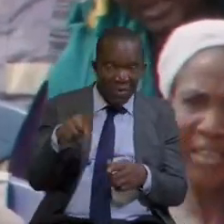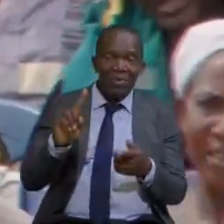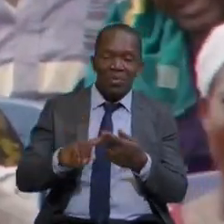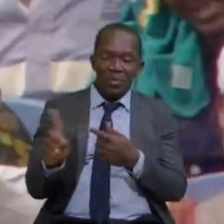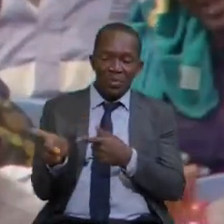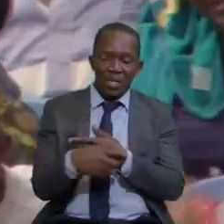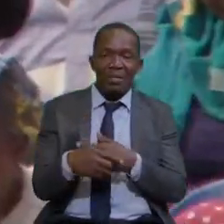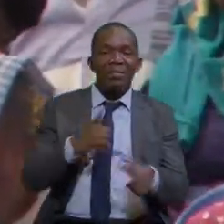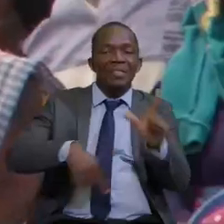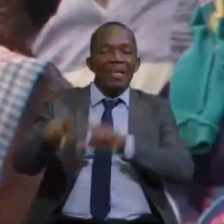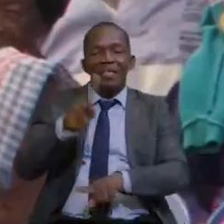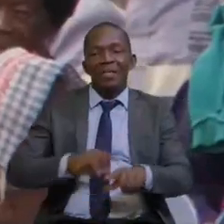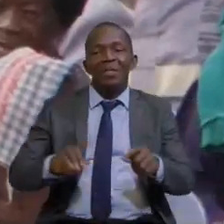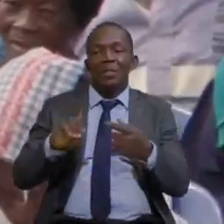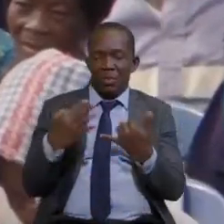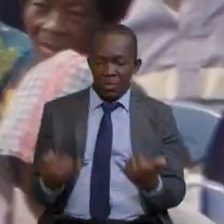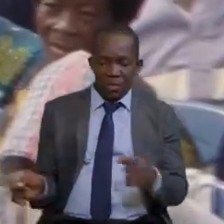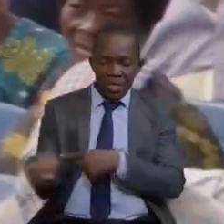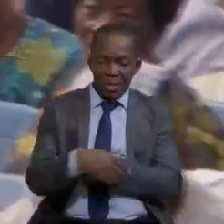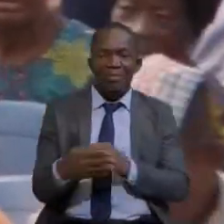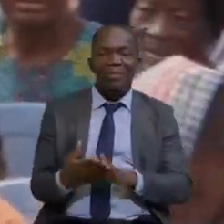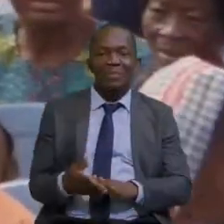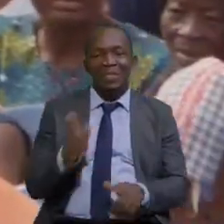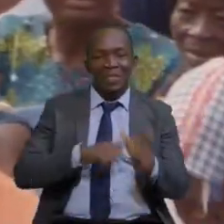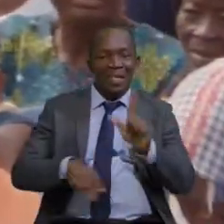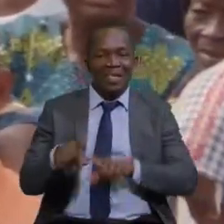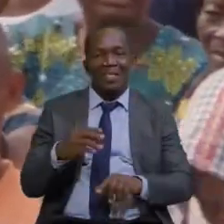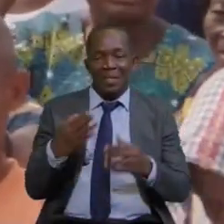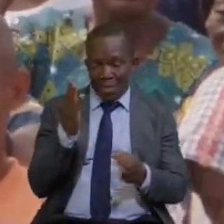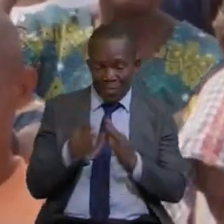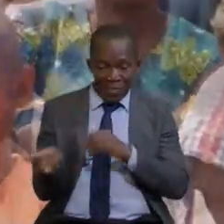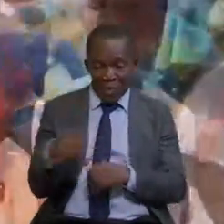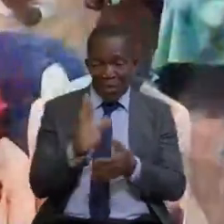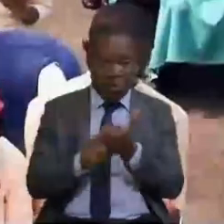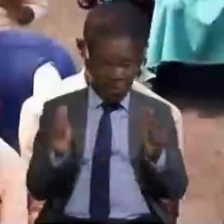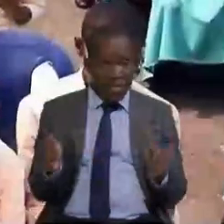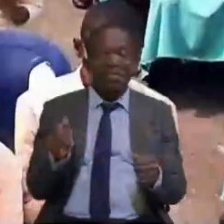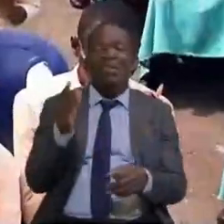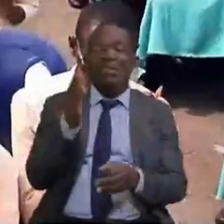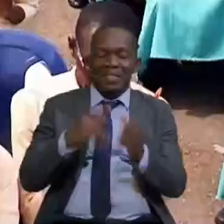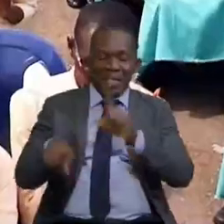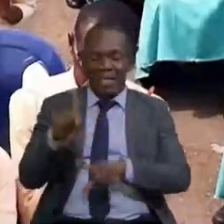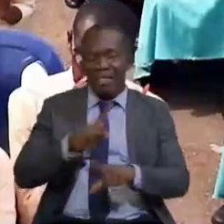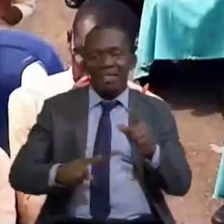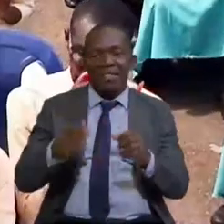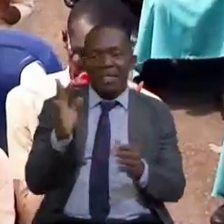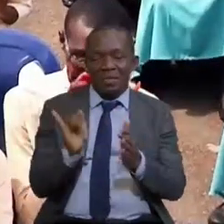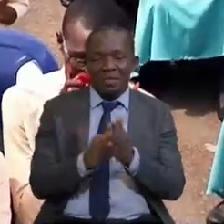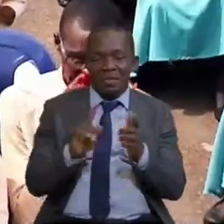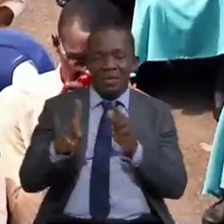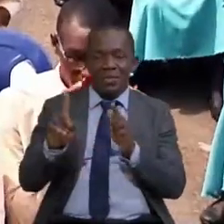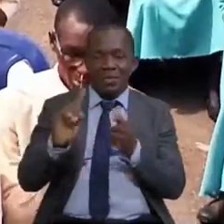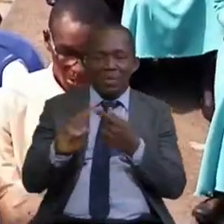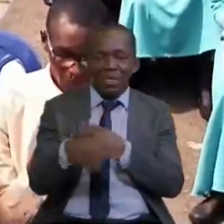aujourd'hui. Si tu crois et que c'est ton jour de manifestation totale de la puissance